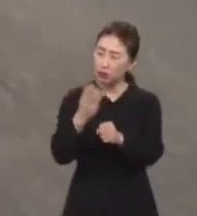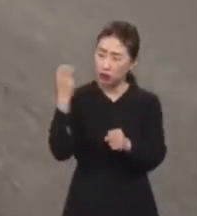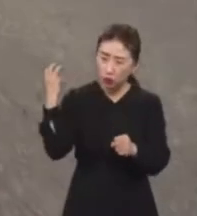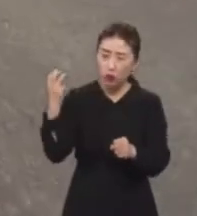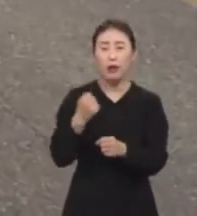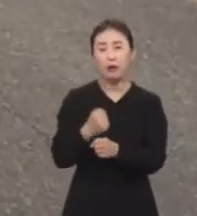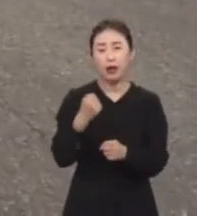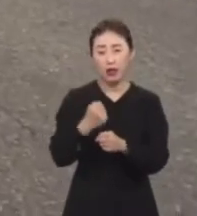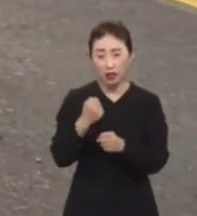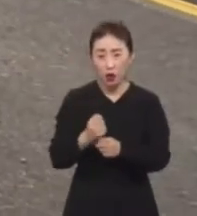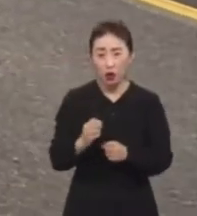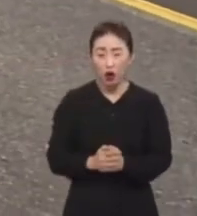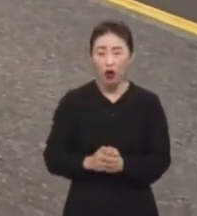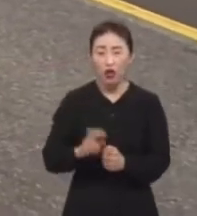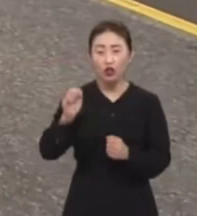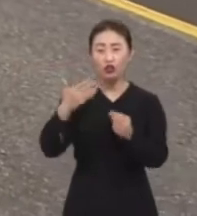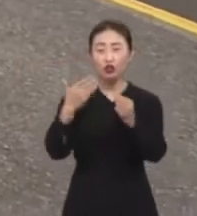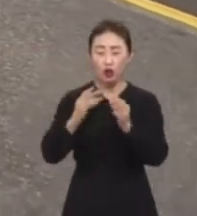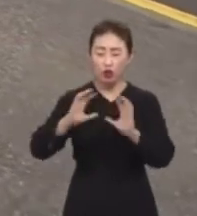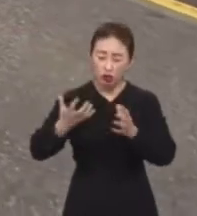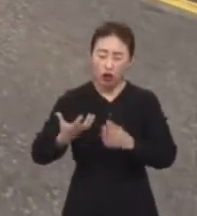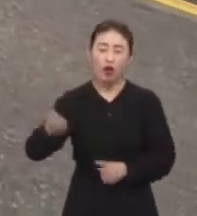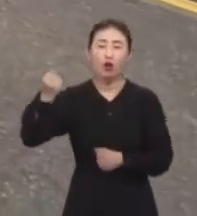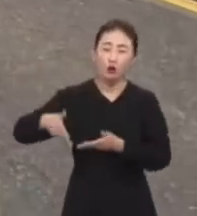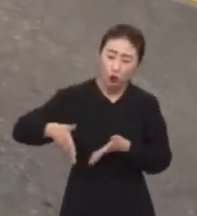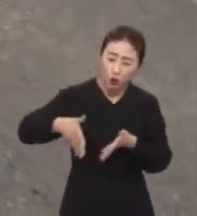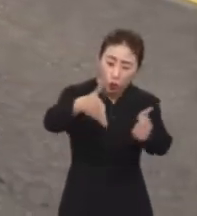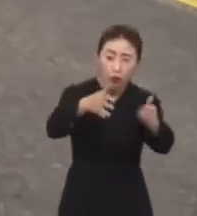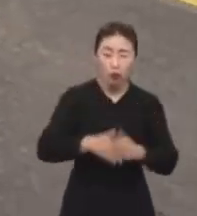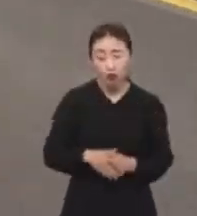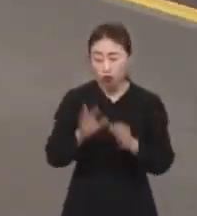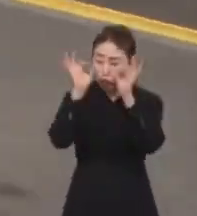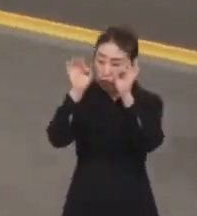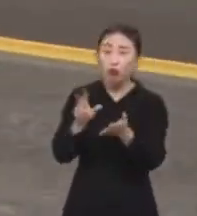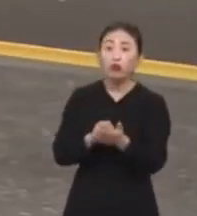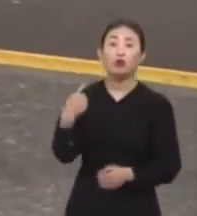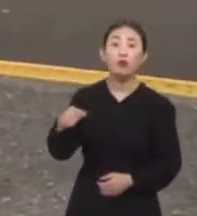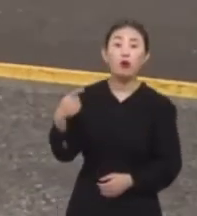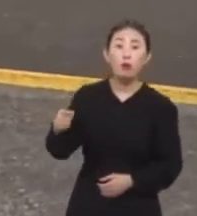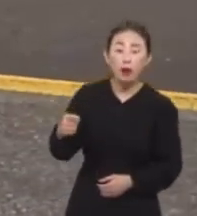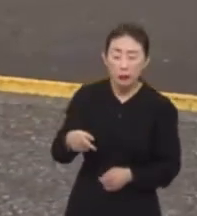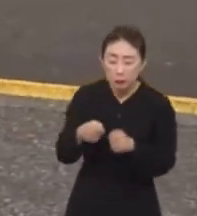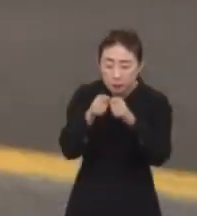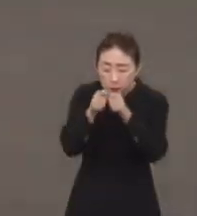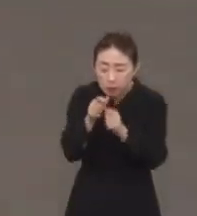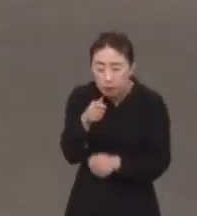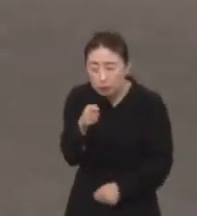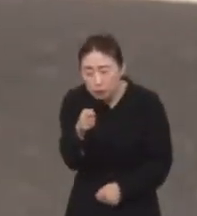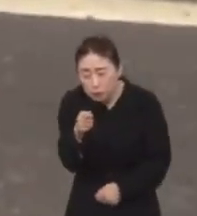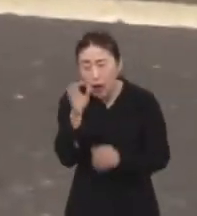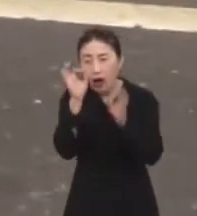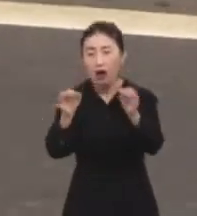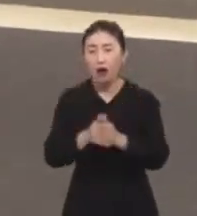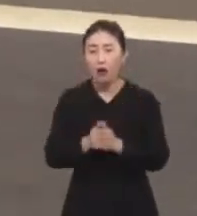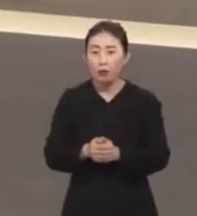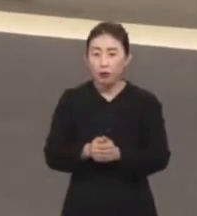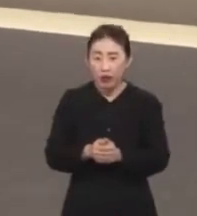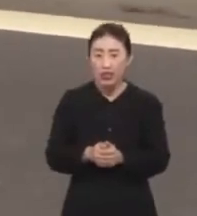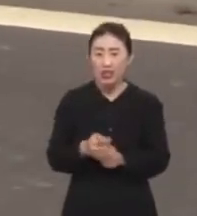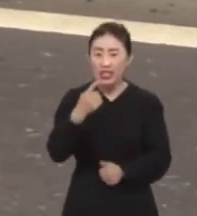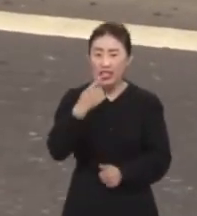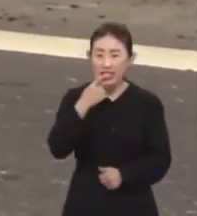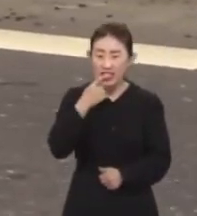전에 만들어진 29번 국도입니다. 얼핏 보기에 큰 문제는 없어 보이지만 조금만 더 자세히 들여다보면 도로 한켠에